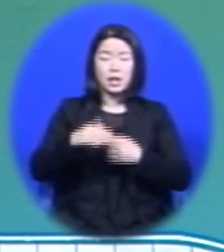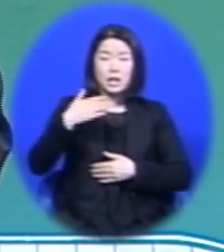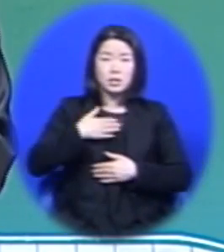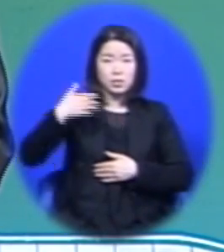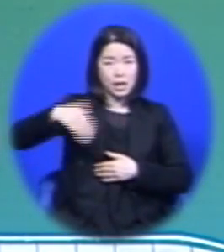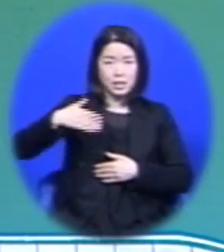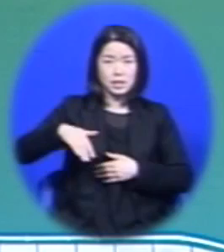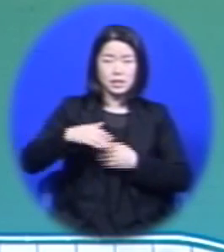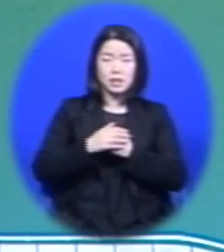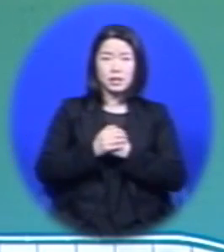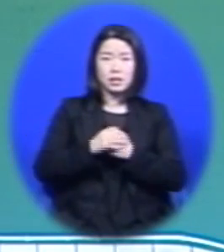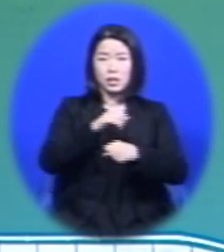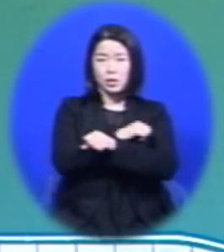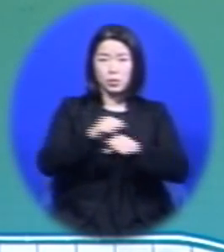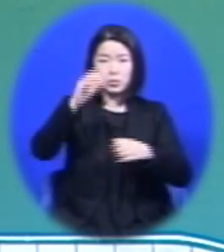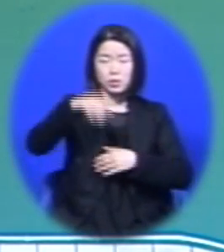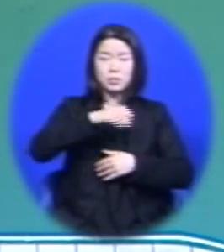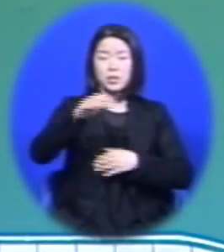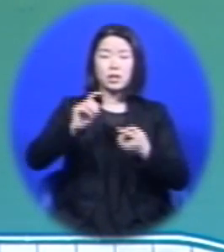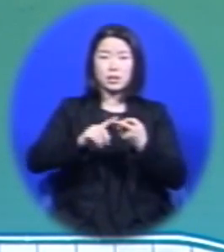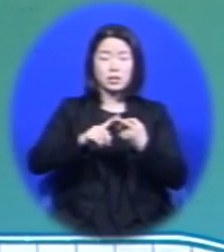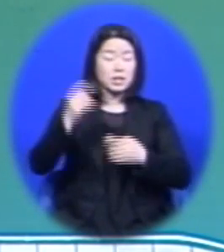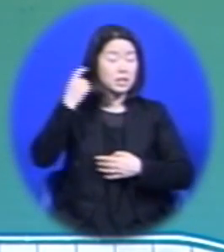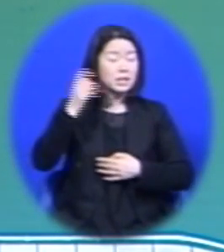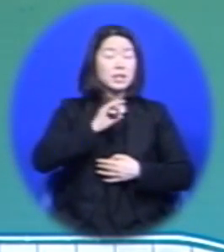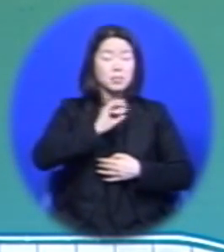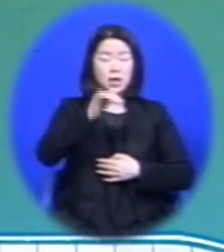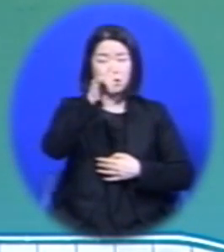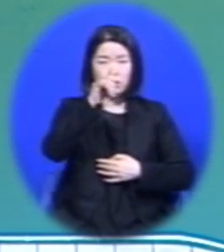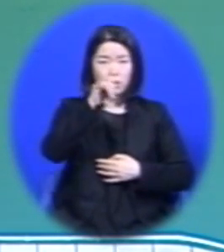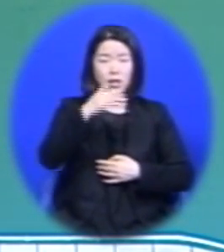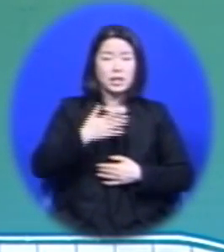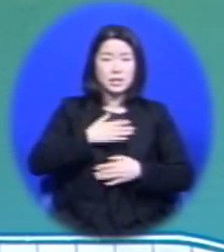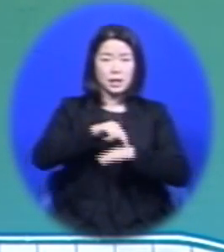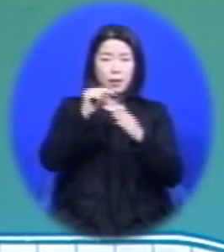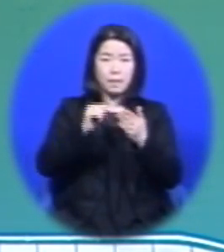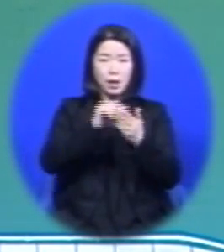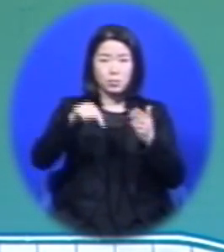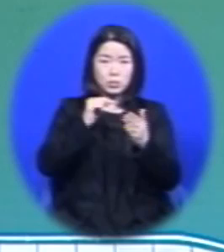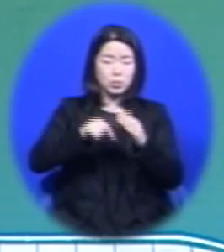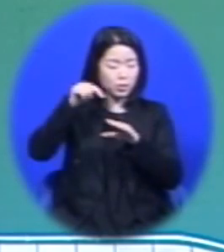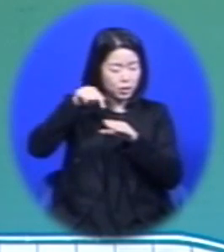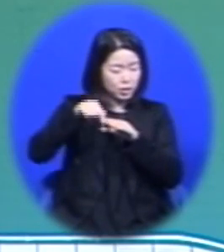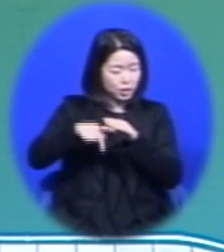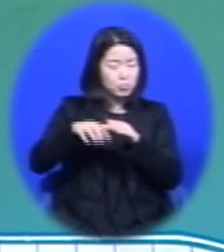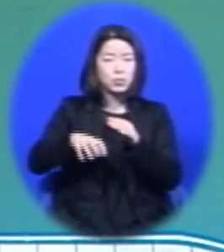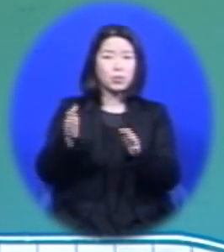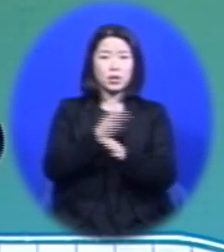아직 용서의 십자가에 대해서 듣기만 했지 제 마음 속 깊은 곳까지 주님의